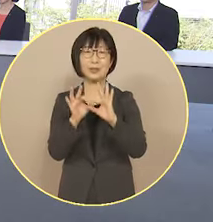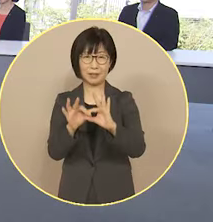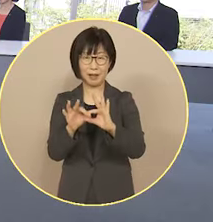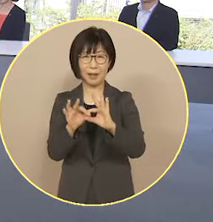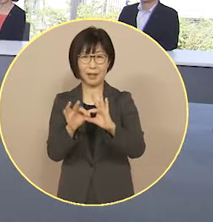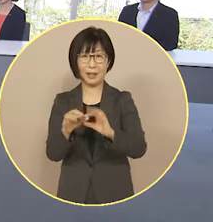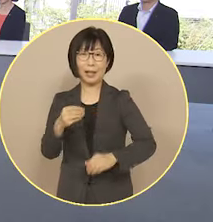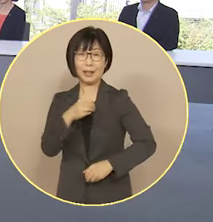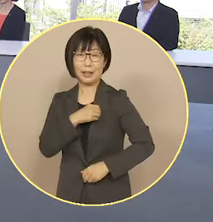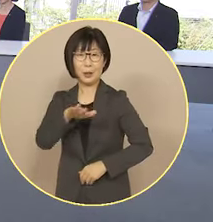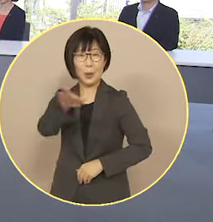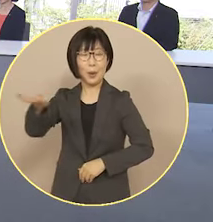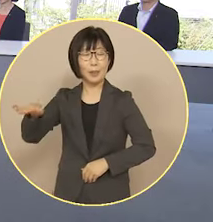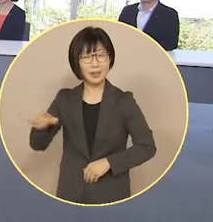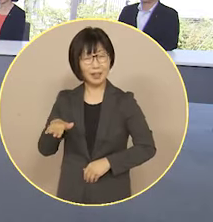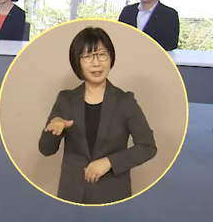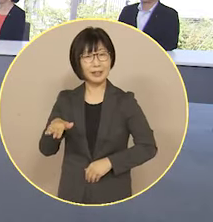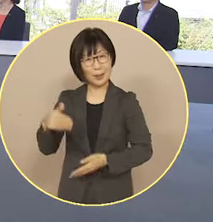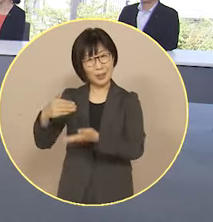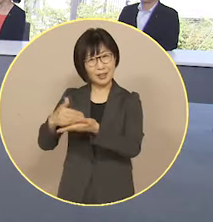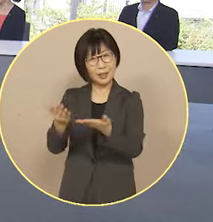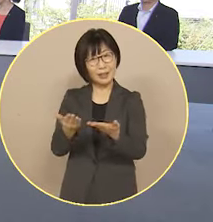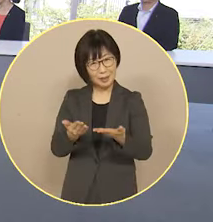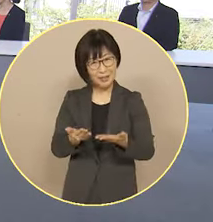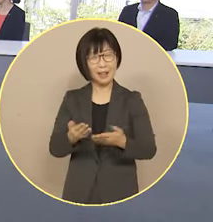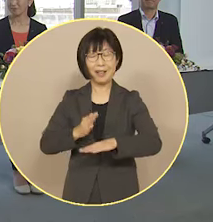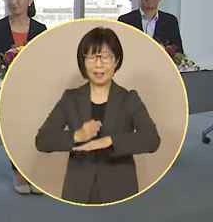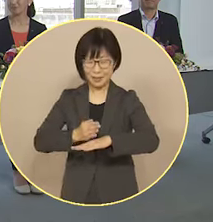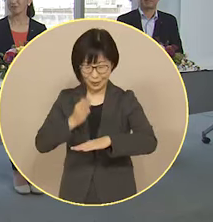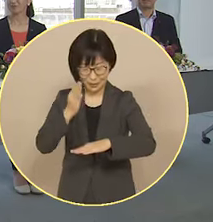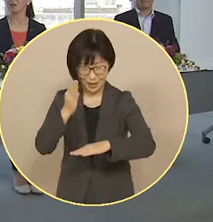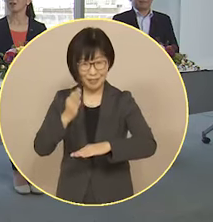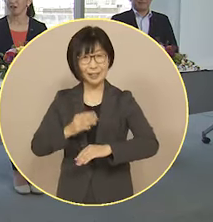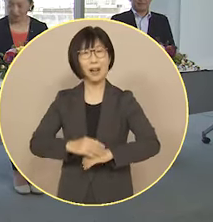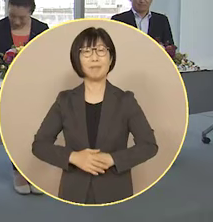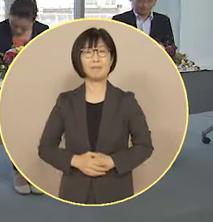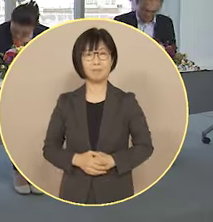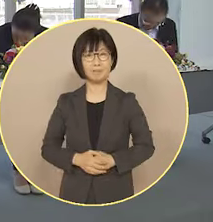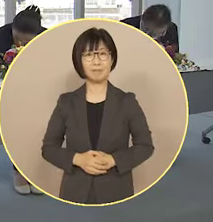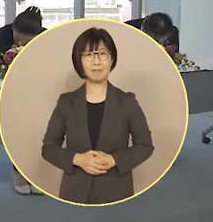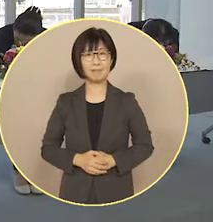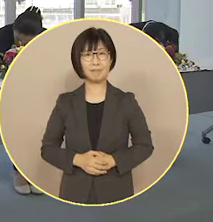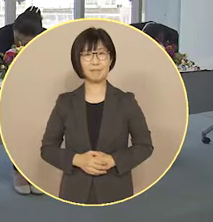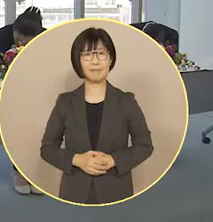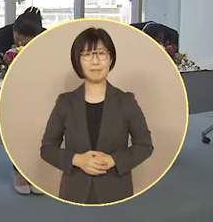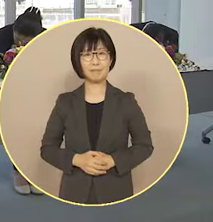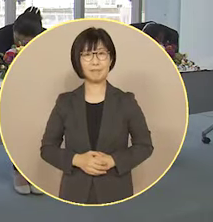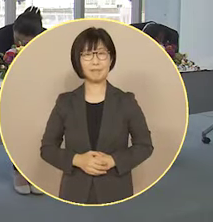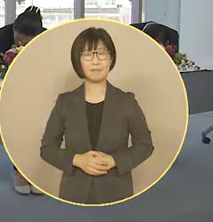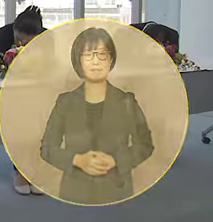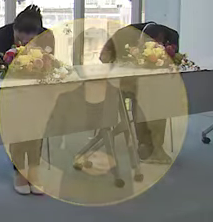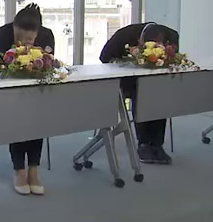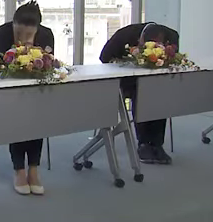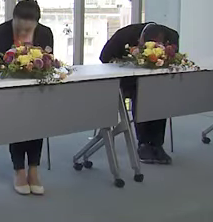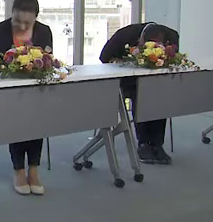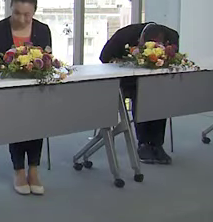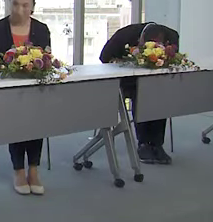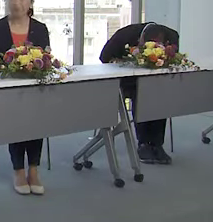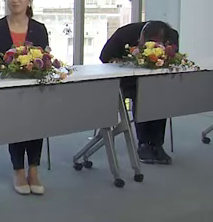て岡山県議会議員の皆さんにお話をお伺いしましたありがとうございましたありがとうございありがとうございまし